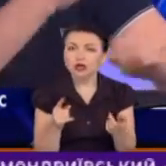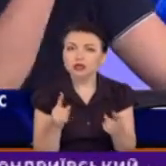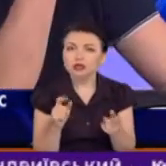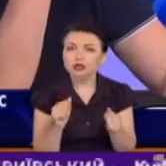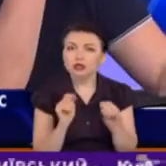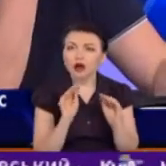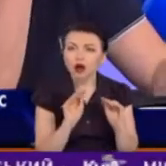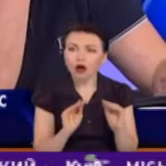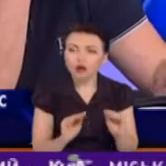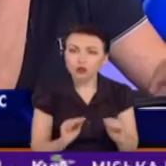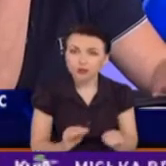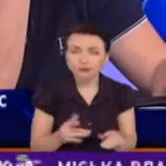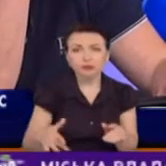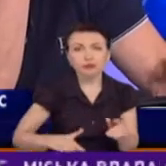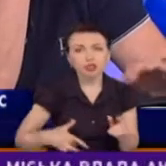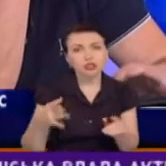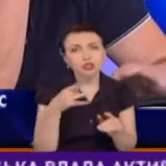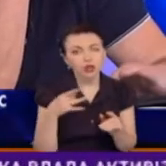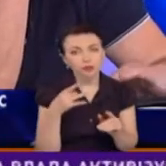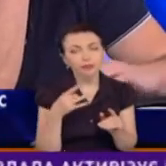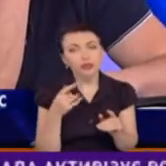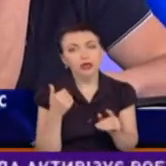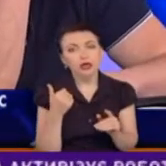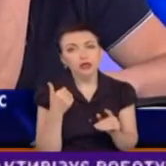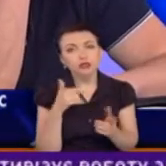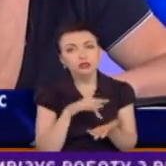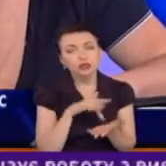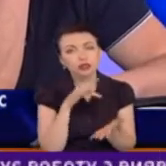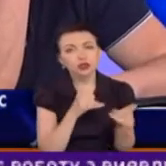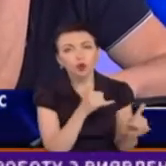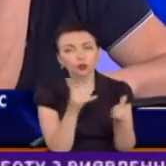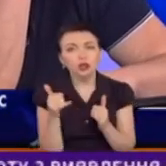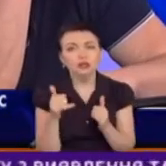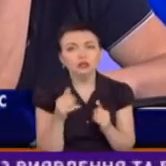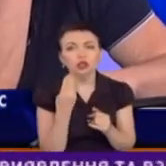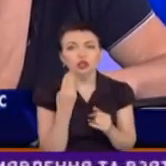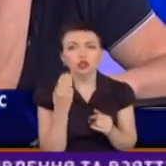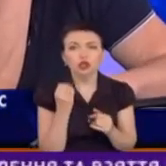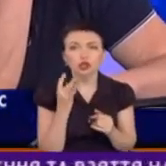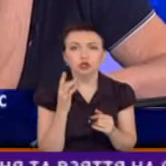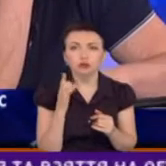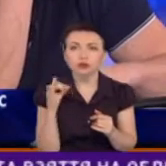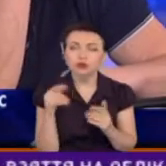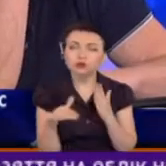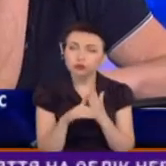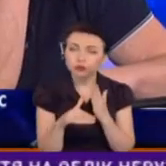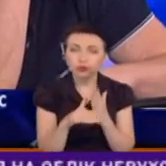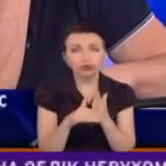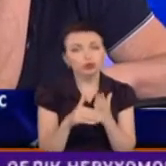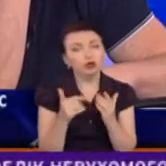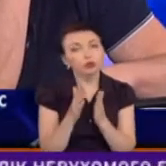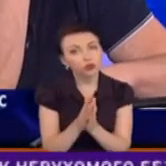акти. Це Печерський район. Ми зверталися в центр комунального сервісу Щербині. Допоможіть. Ми